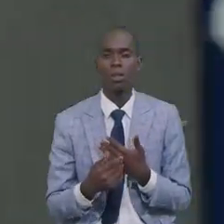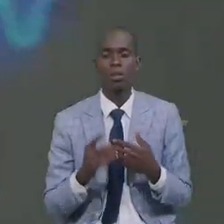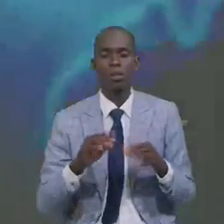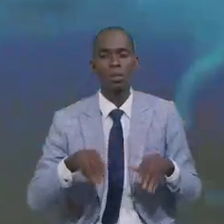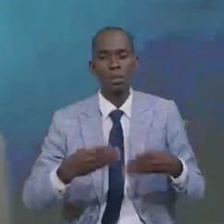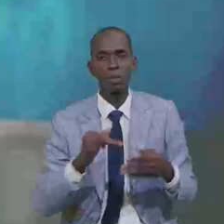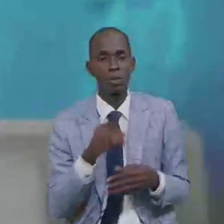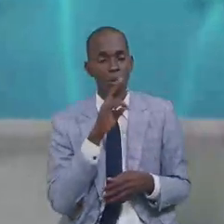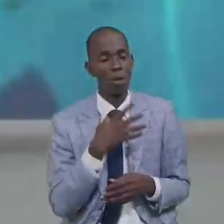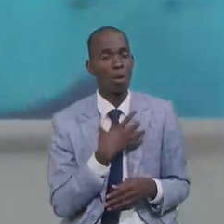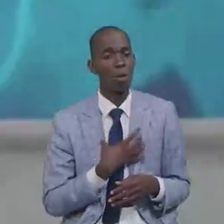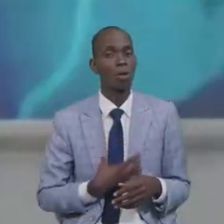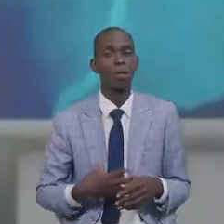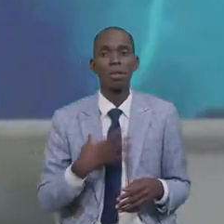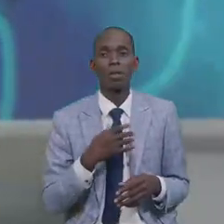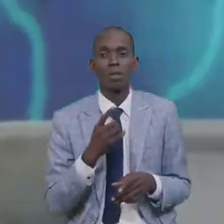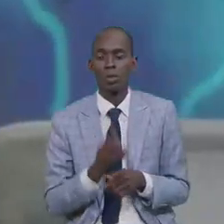Ah, tu as faim, voilà.